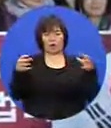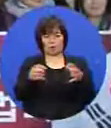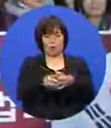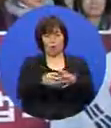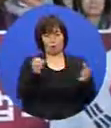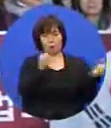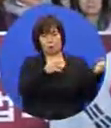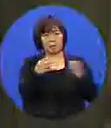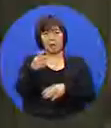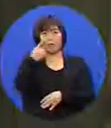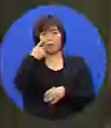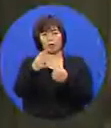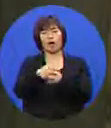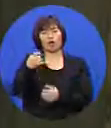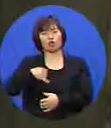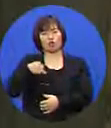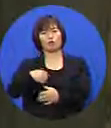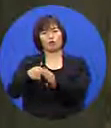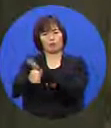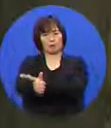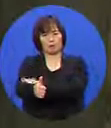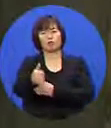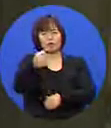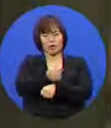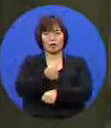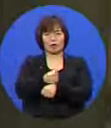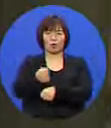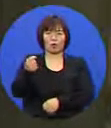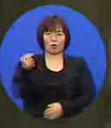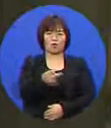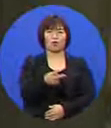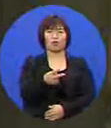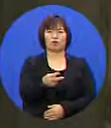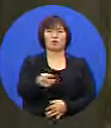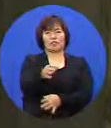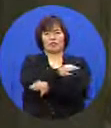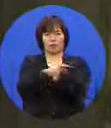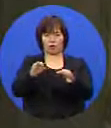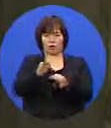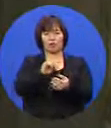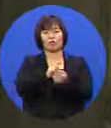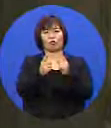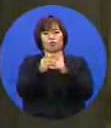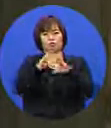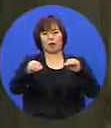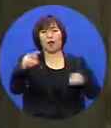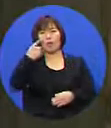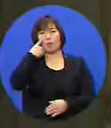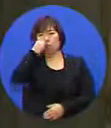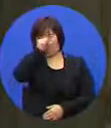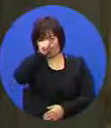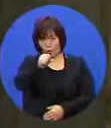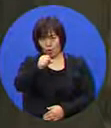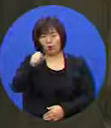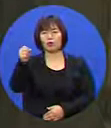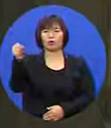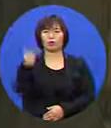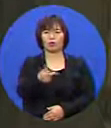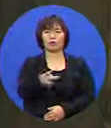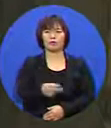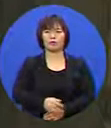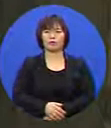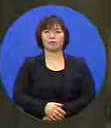결과 중국을 방문을 해서 좀 경색 국면을 해소하고